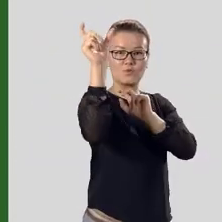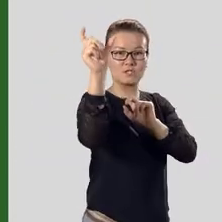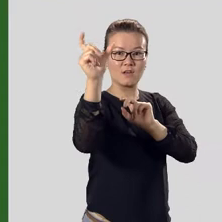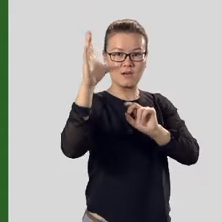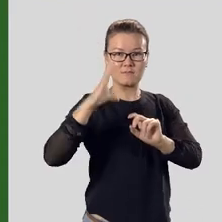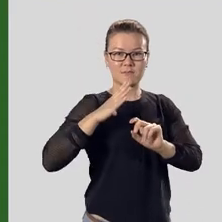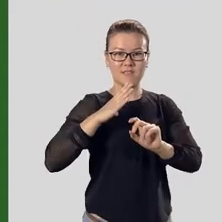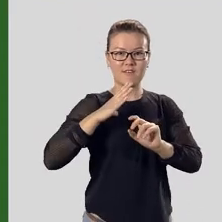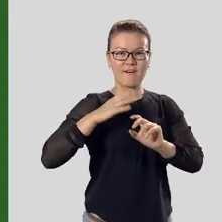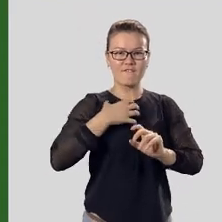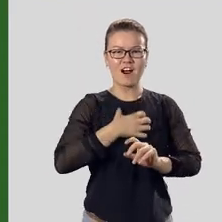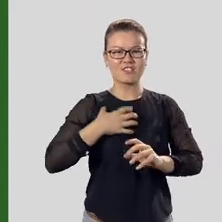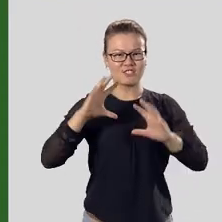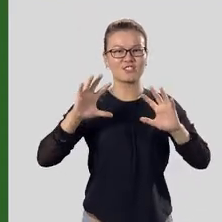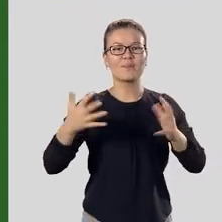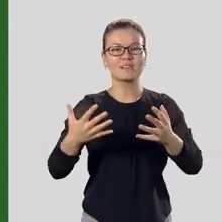события.